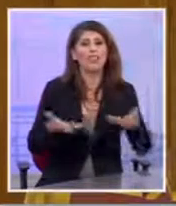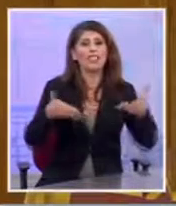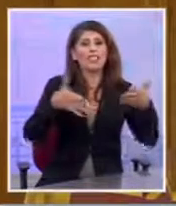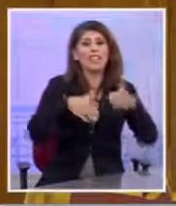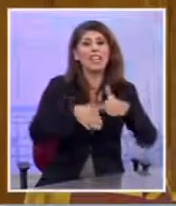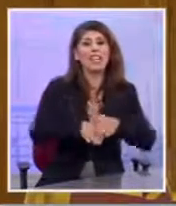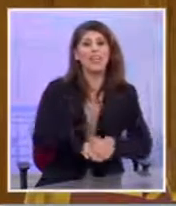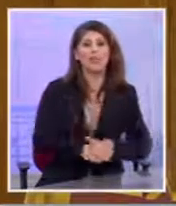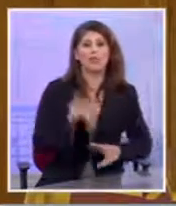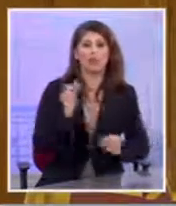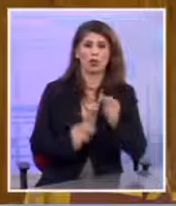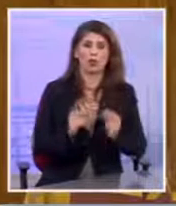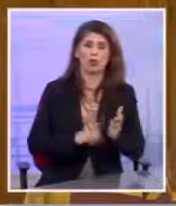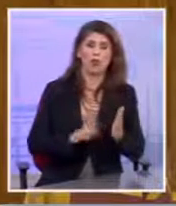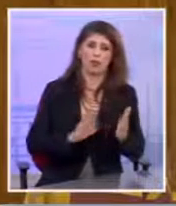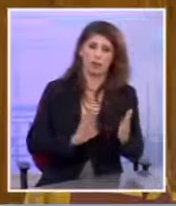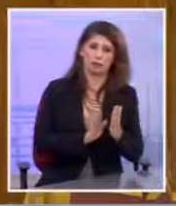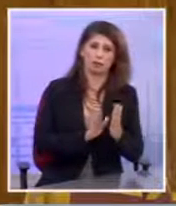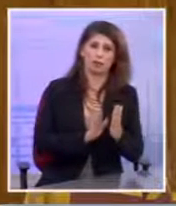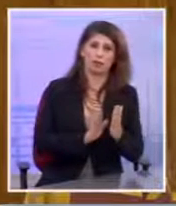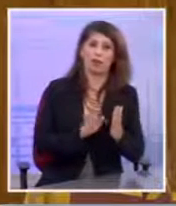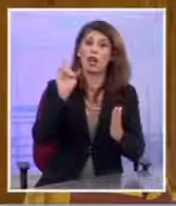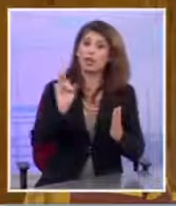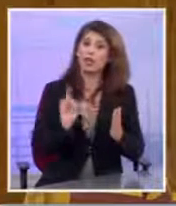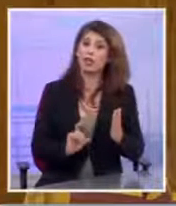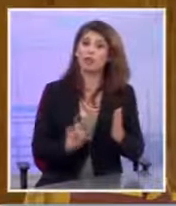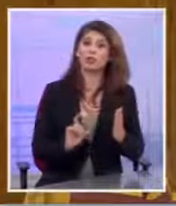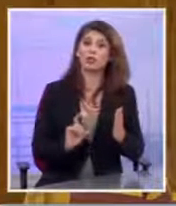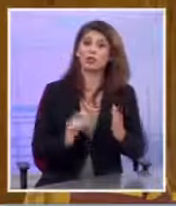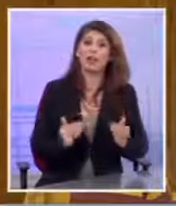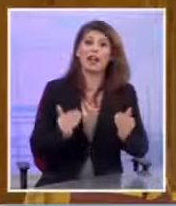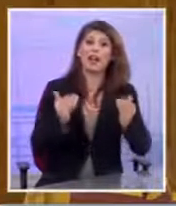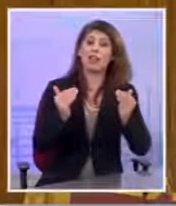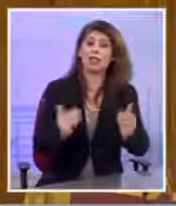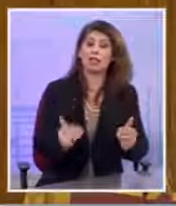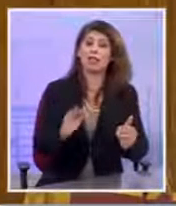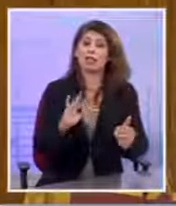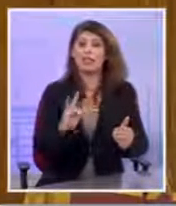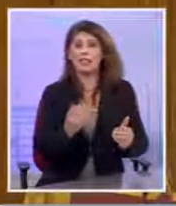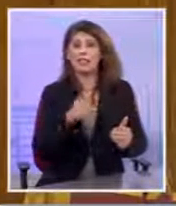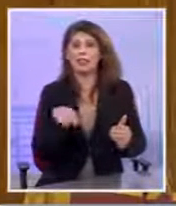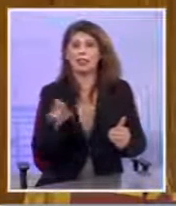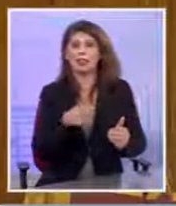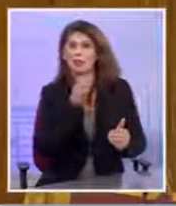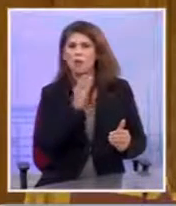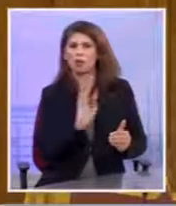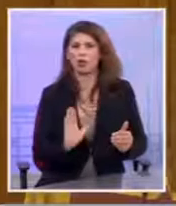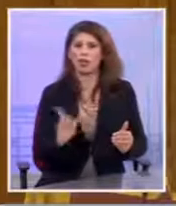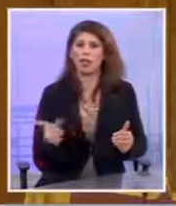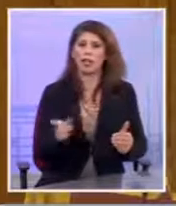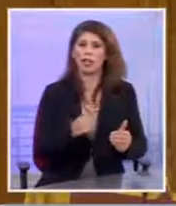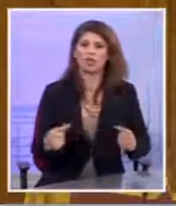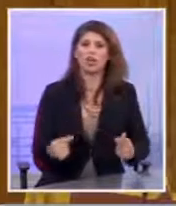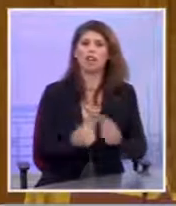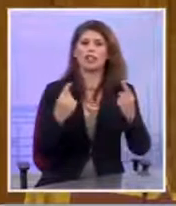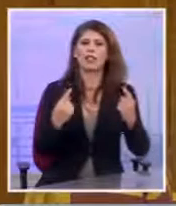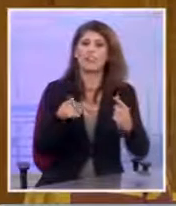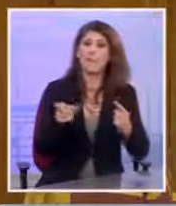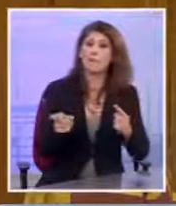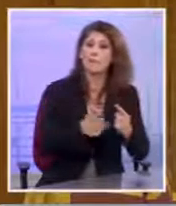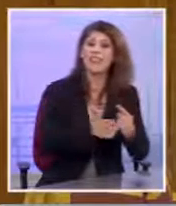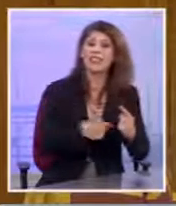των προβλημάτων που πρέπει να αντιμετωπιστούν, ενδεχομένως την αναστολή ή στην ακύρωση έστω και προσωρινά εκείνων των ρήξεων με εκείνα